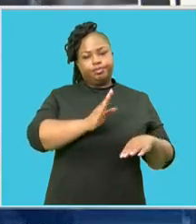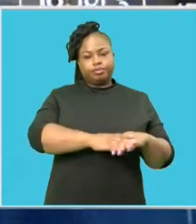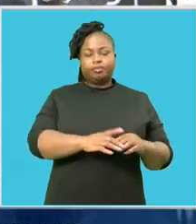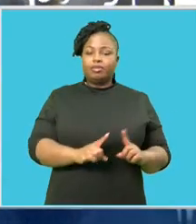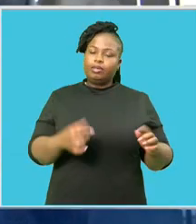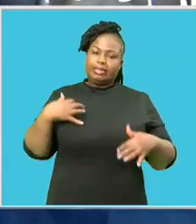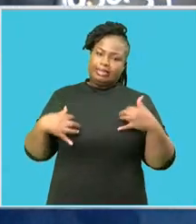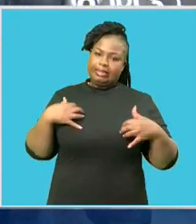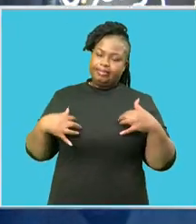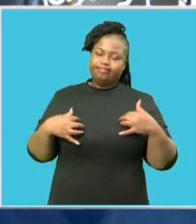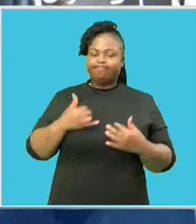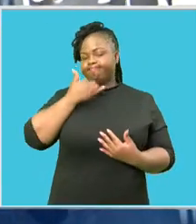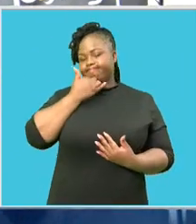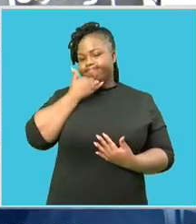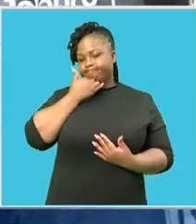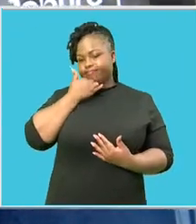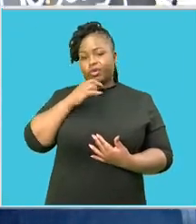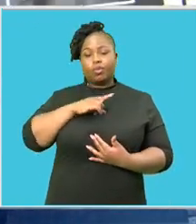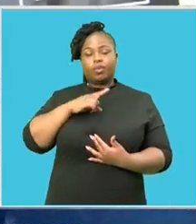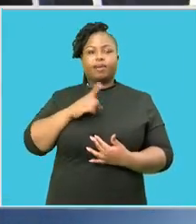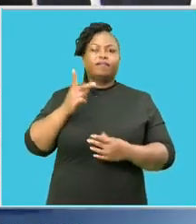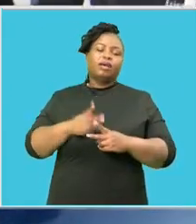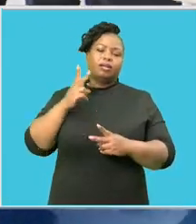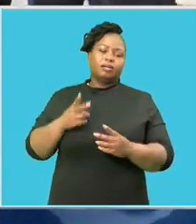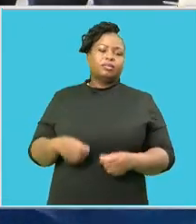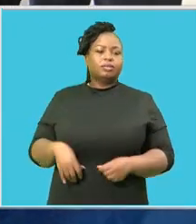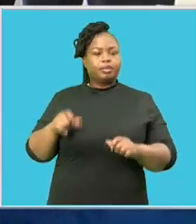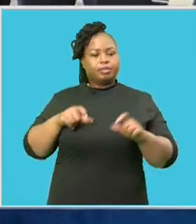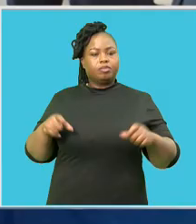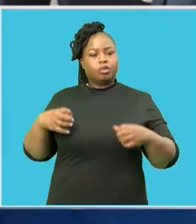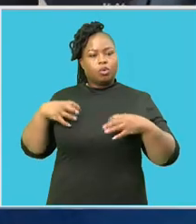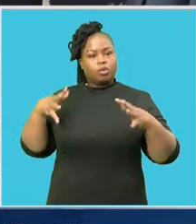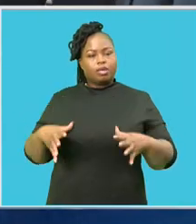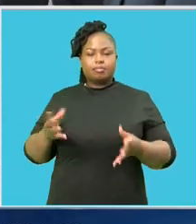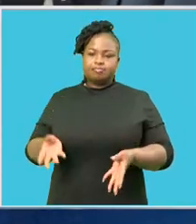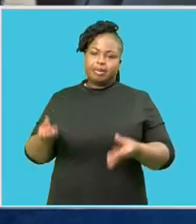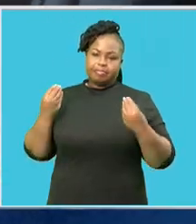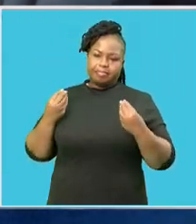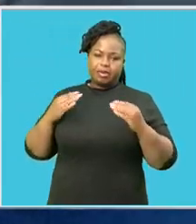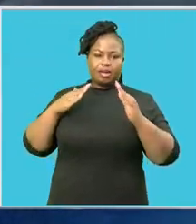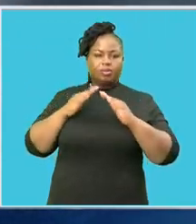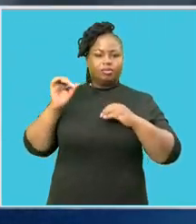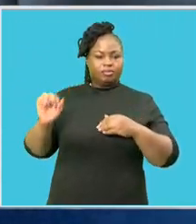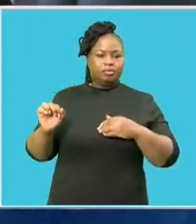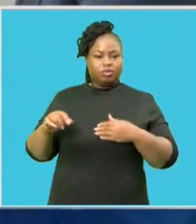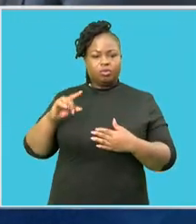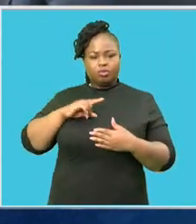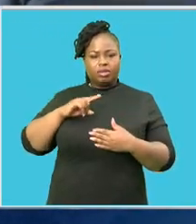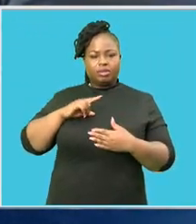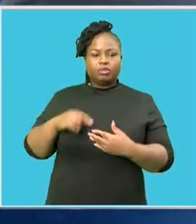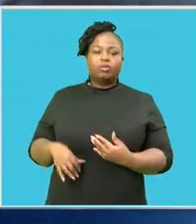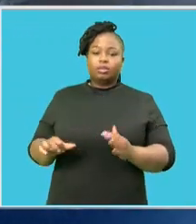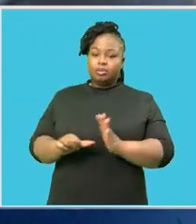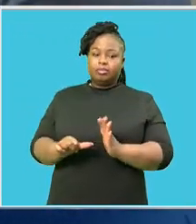si excited and is happy ukuthi finally abanikazi bezindlu sesibanikezile ownership yazo, ngoba kubalekile ukuthi abantu